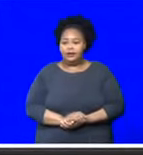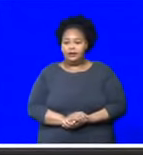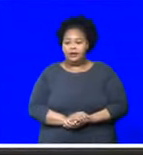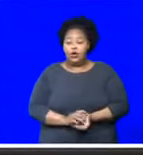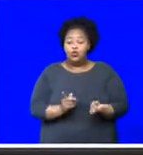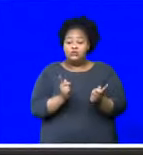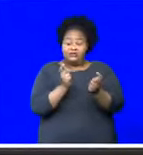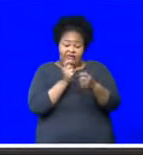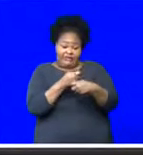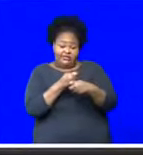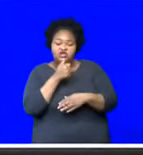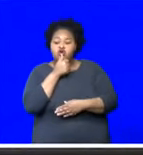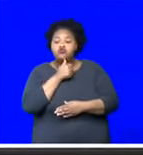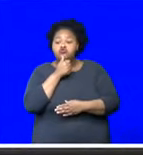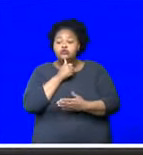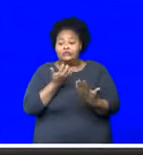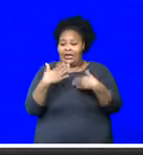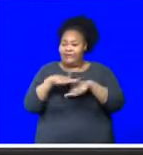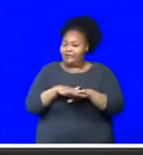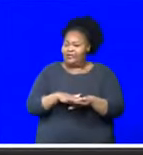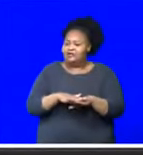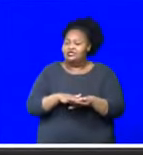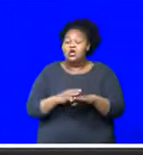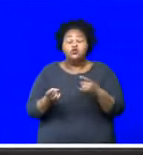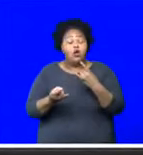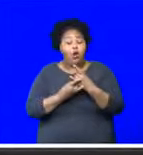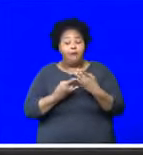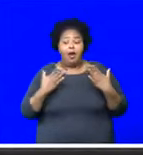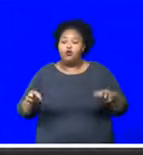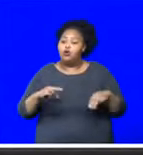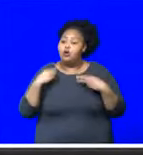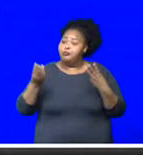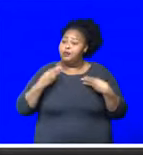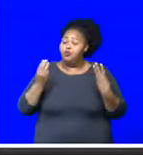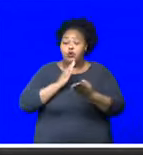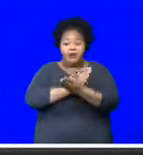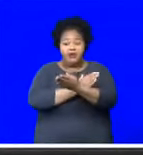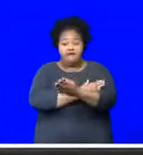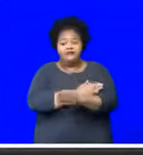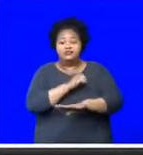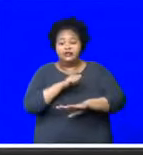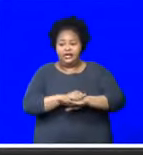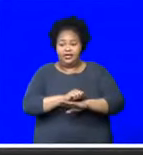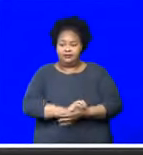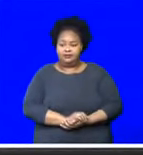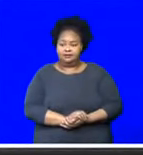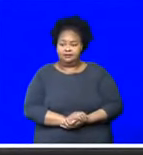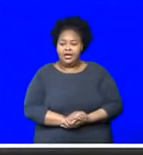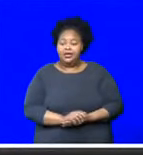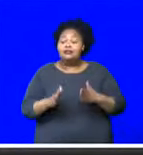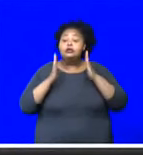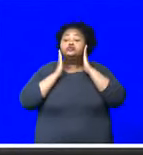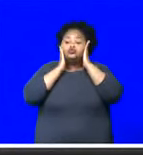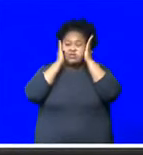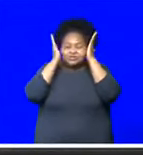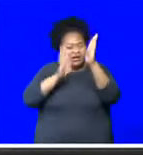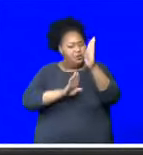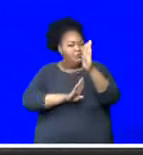benefit to humanity and fundamental in charting a path into a better Eswatini.